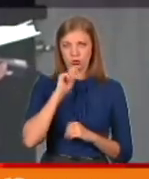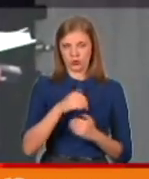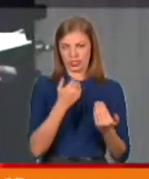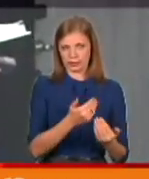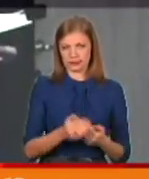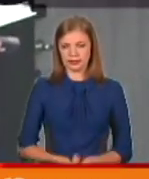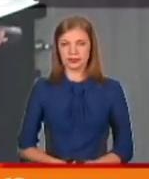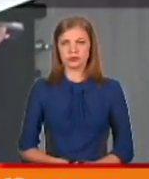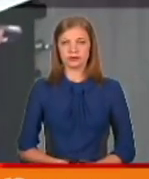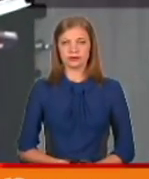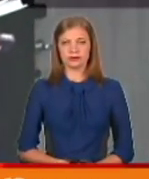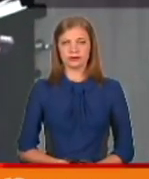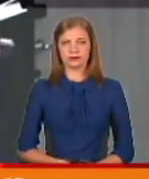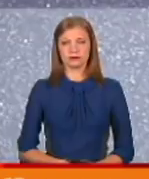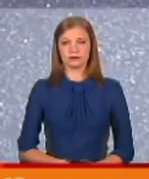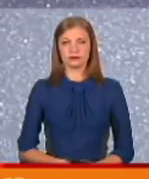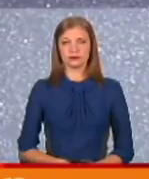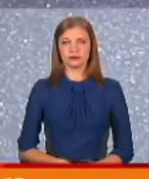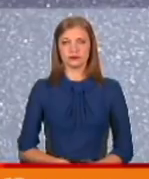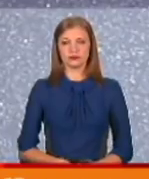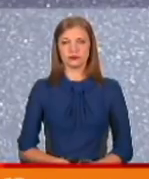українській території.